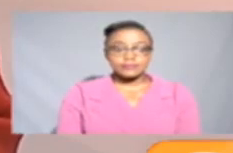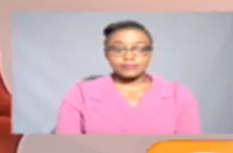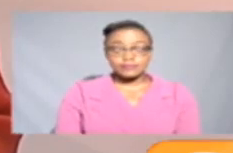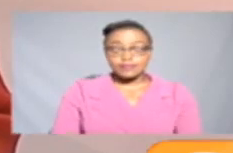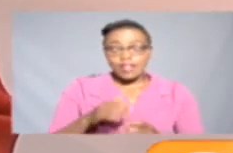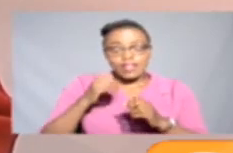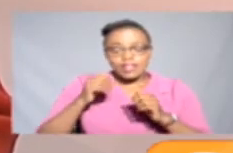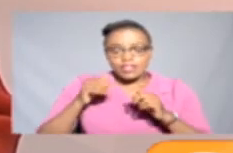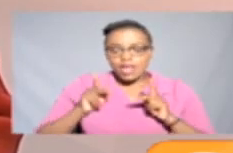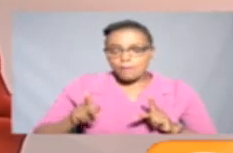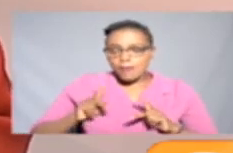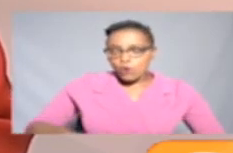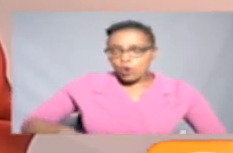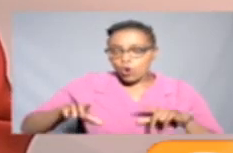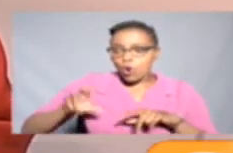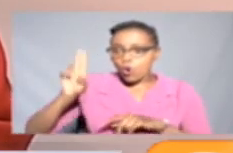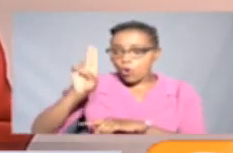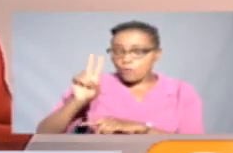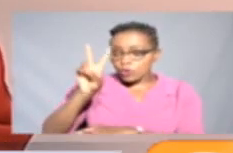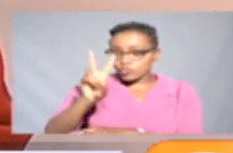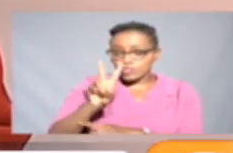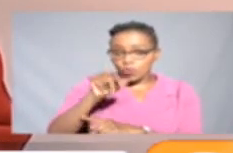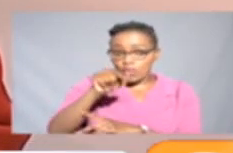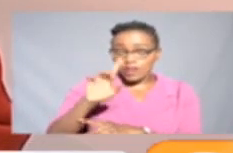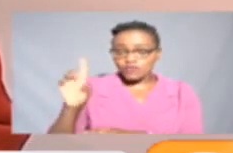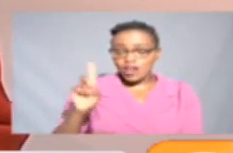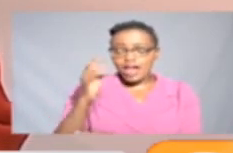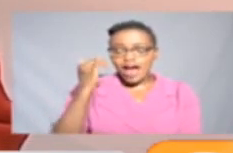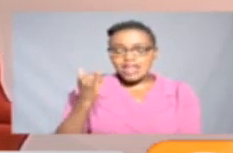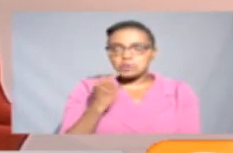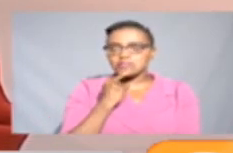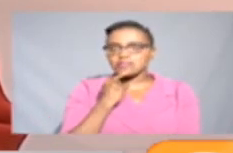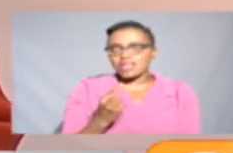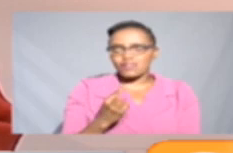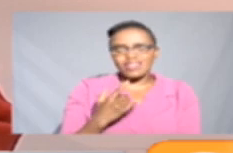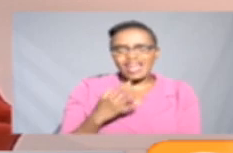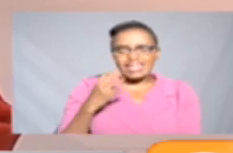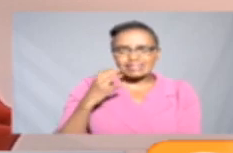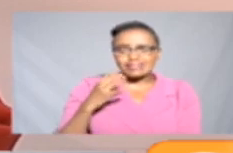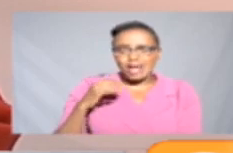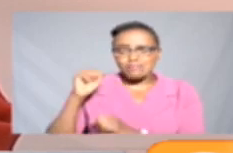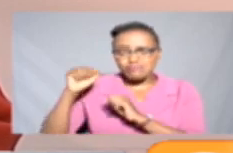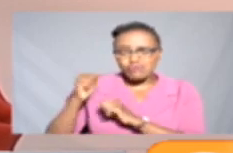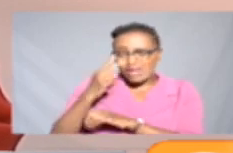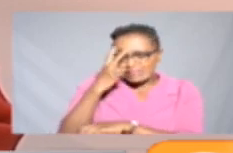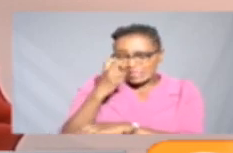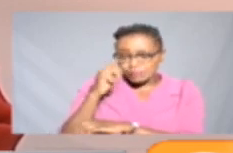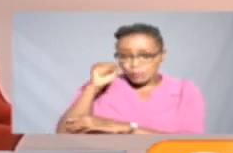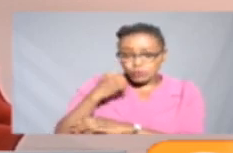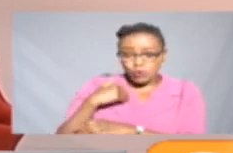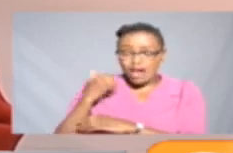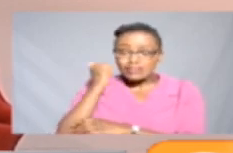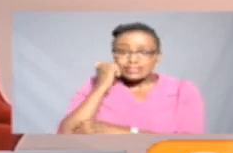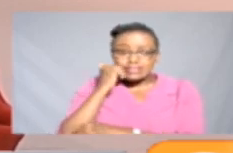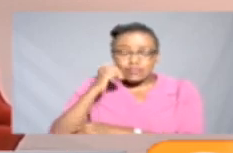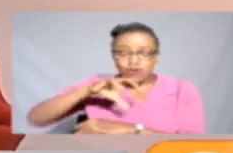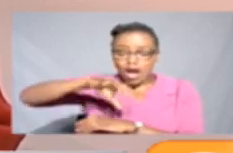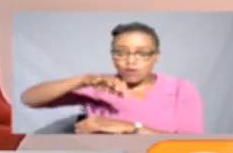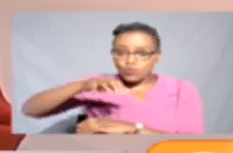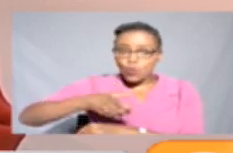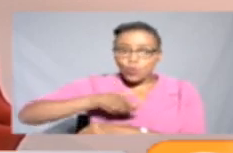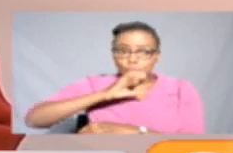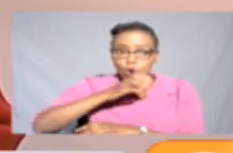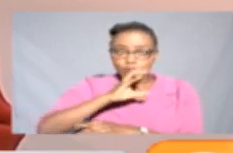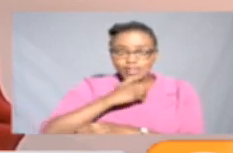Na wakazi wa eneo la Umoja tu hapa jijini Nairobi sasa wanasema wanahofia mkurupuko wa maradhi baada ya maji ya mifereji yao kuingiliana